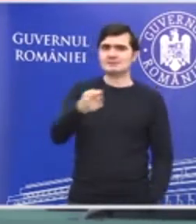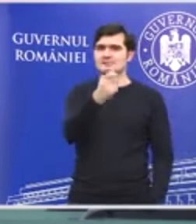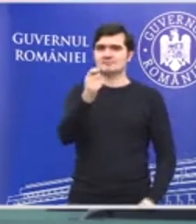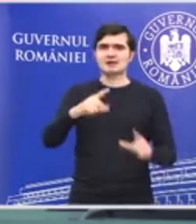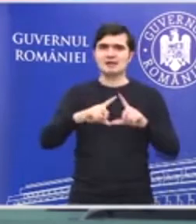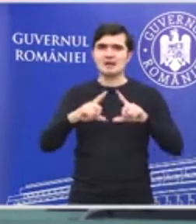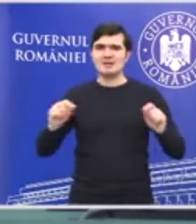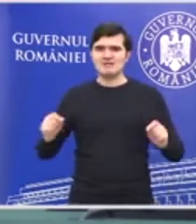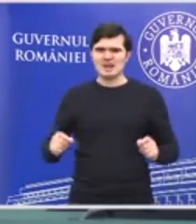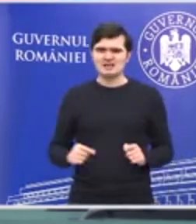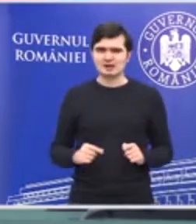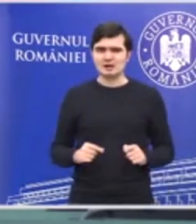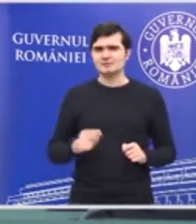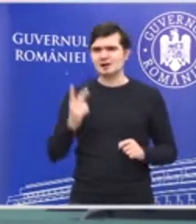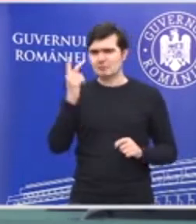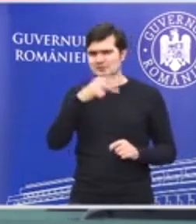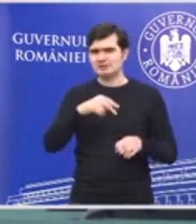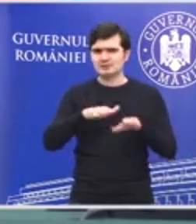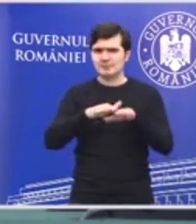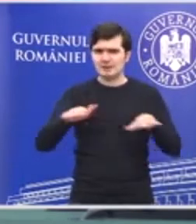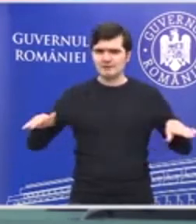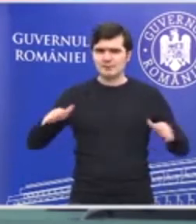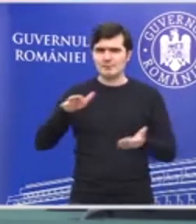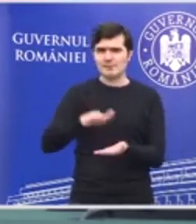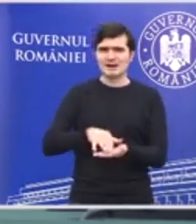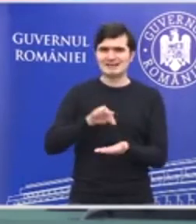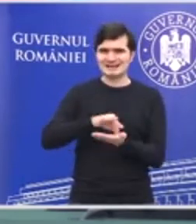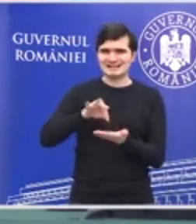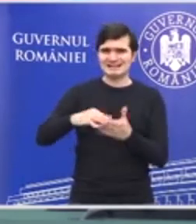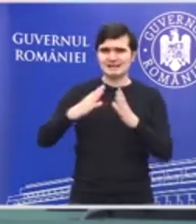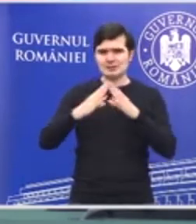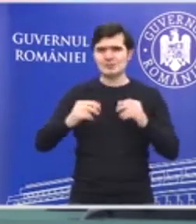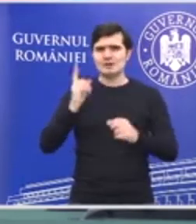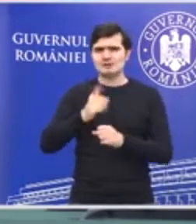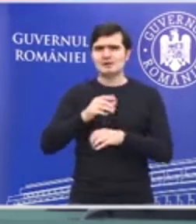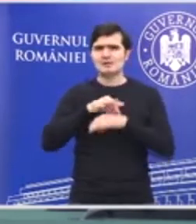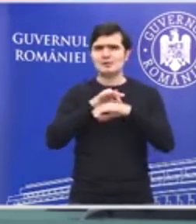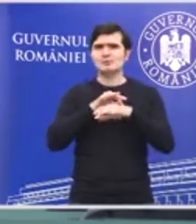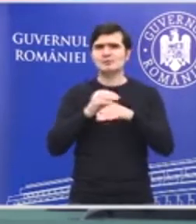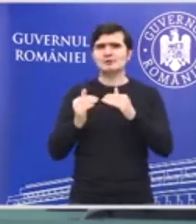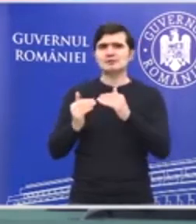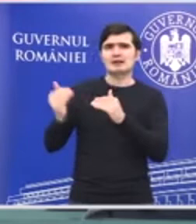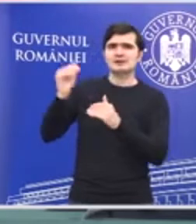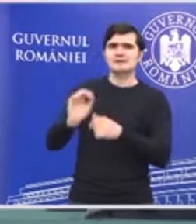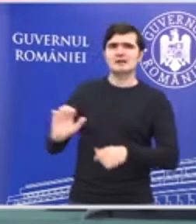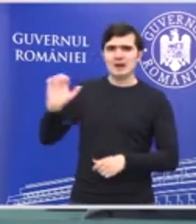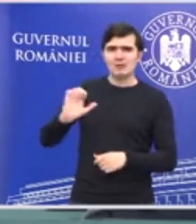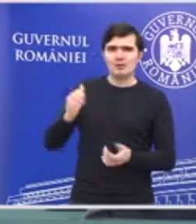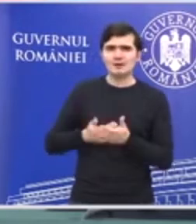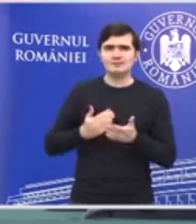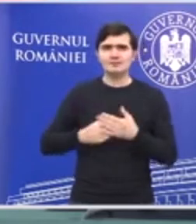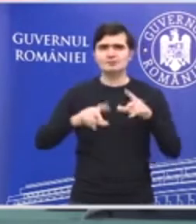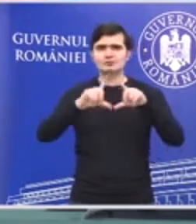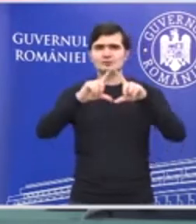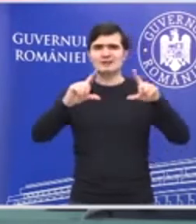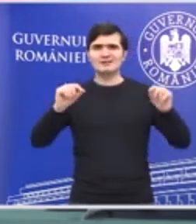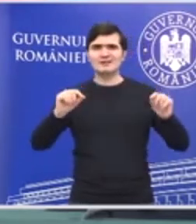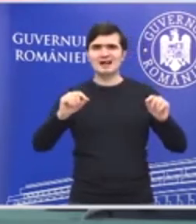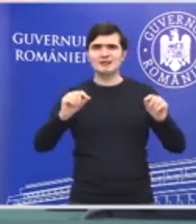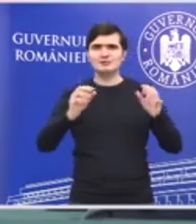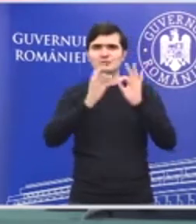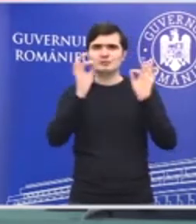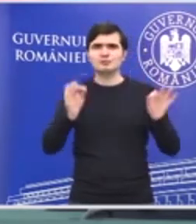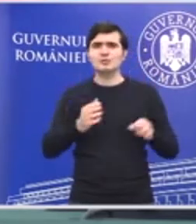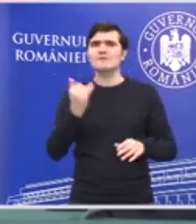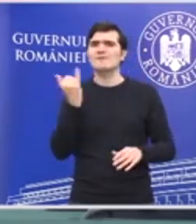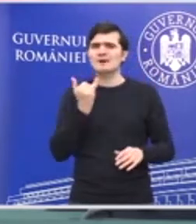De asemenea, înțelegem că platforma bază de date din România trebuie coordonată la nivel european pentru acel certificat verde. În ce stadiu sunt